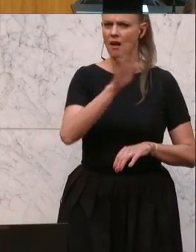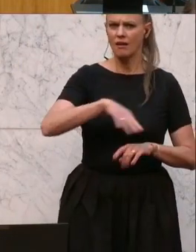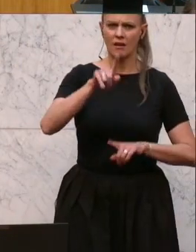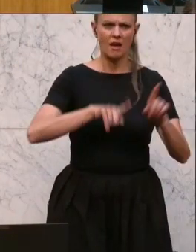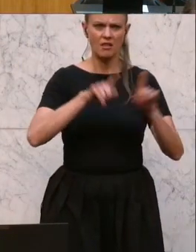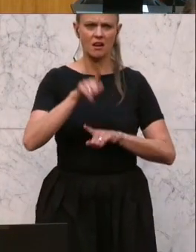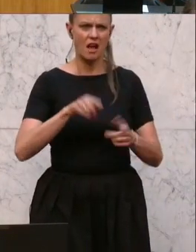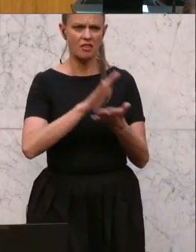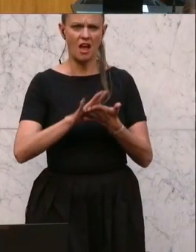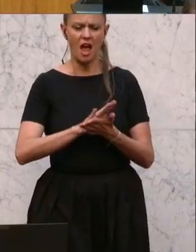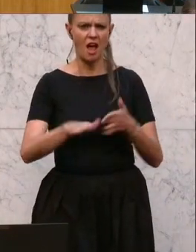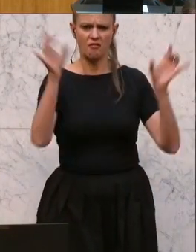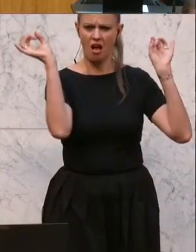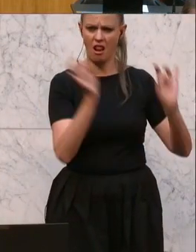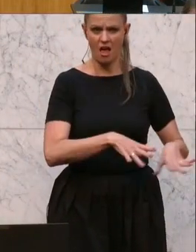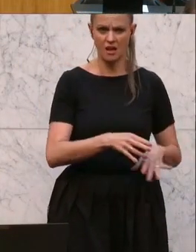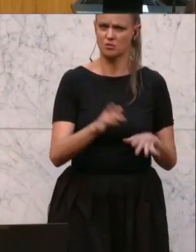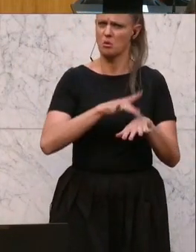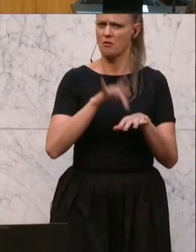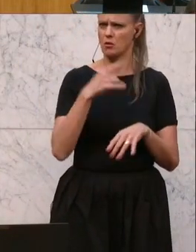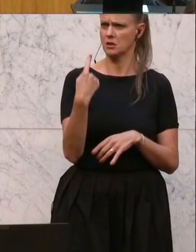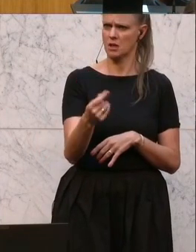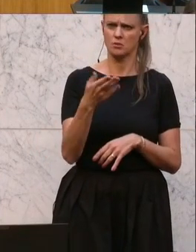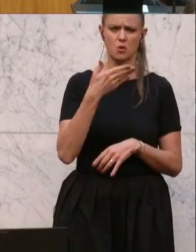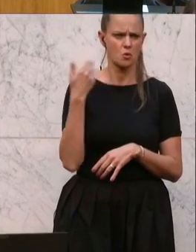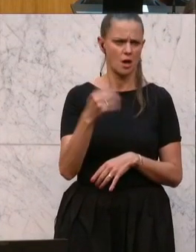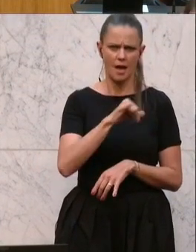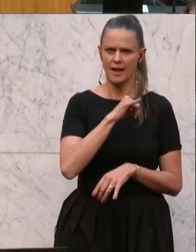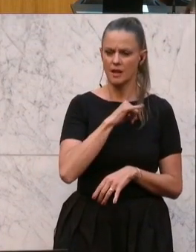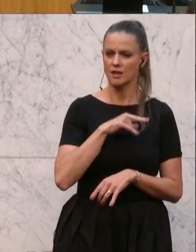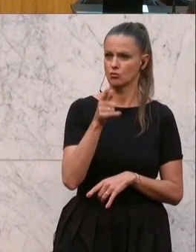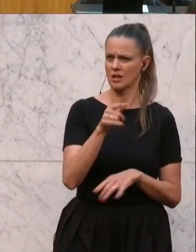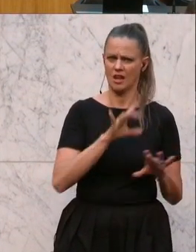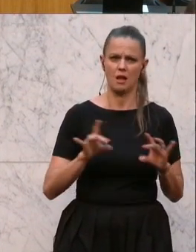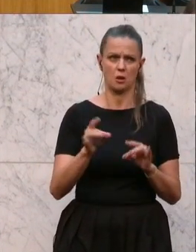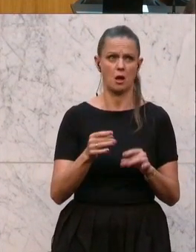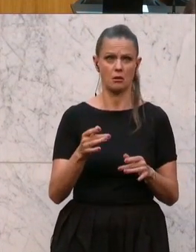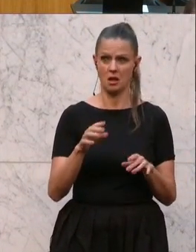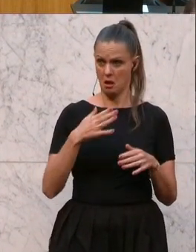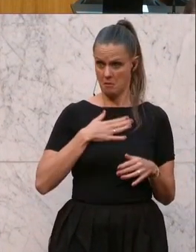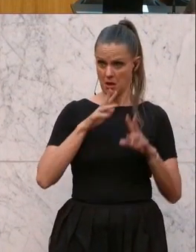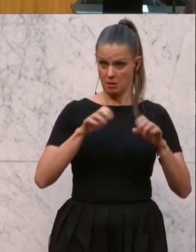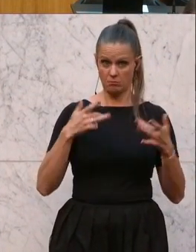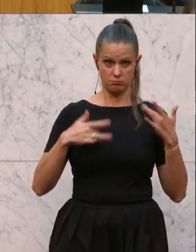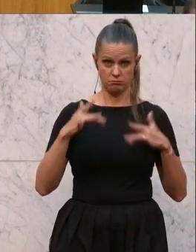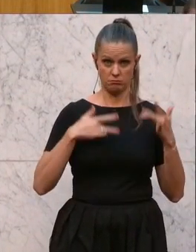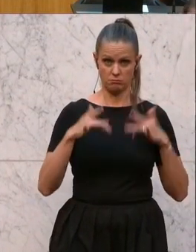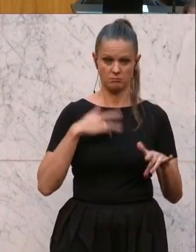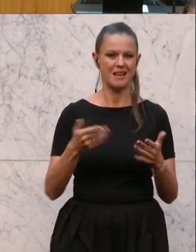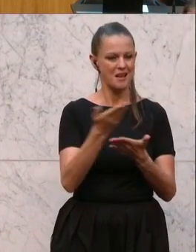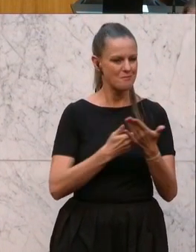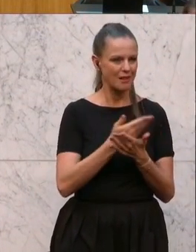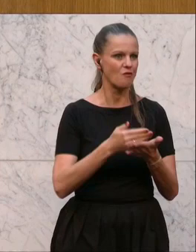nicht interessiert. Ich kann mich erinnern, beim letzten Budget haben Sie so getan, wie wenn das überhaupt nicht Ihr Thema wäre. Bildung beginnt auch schon